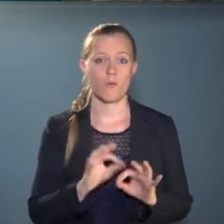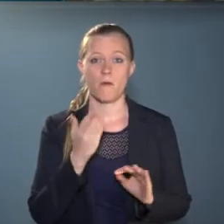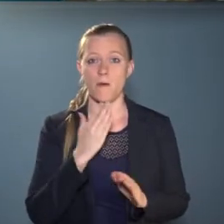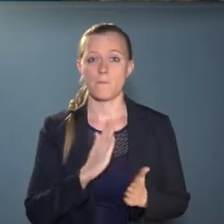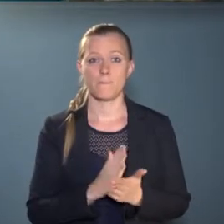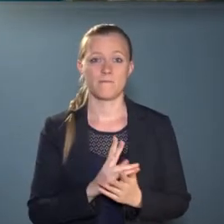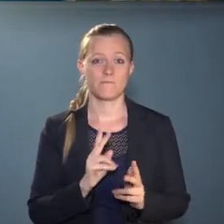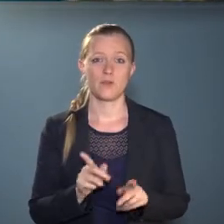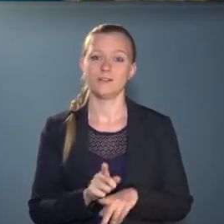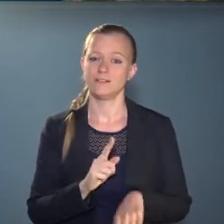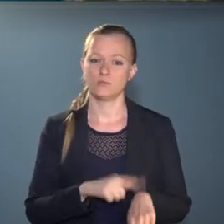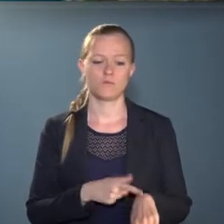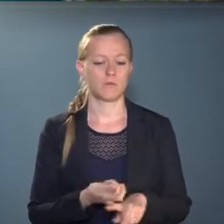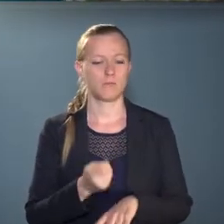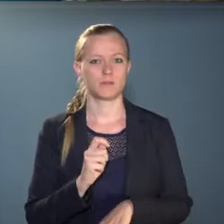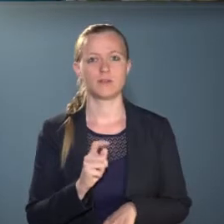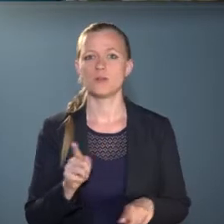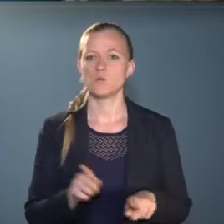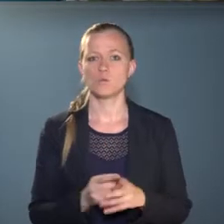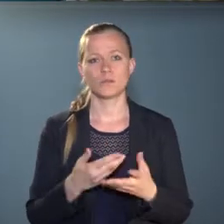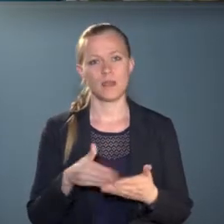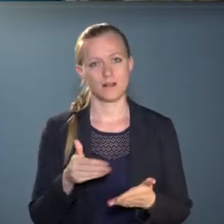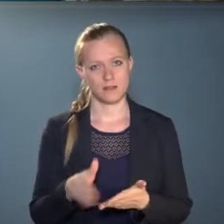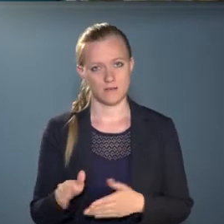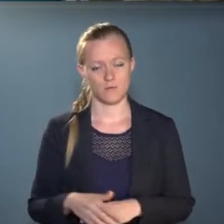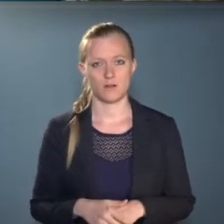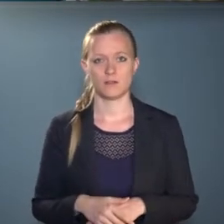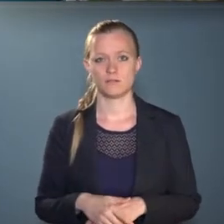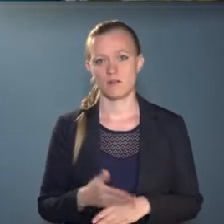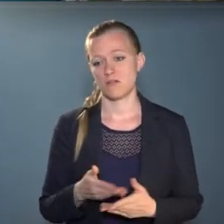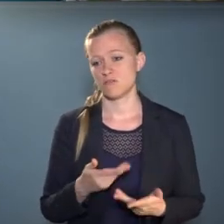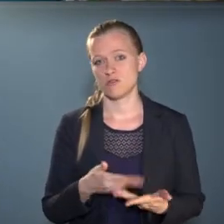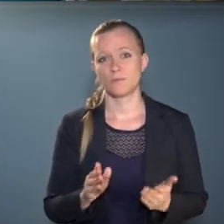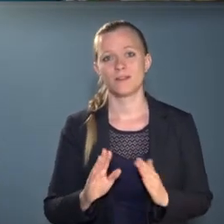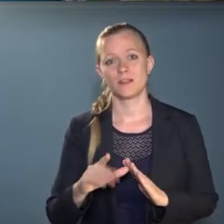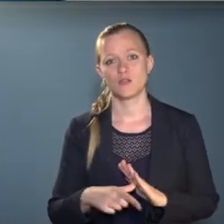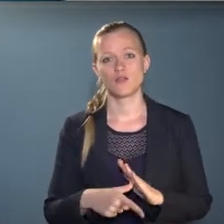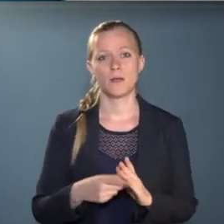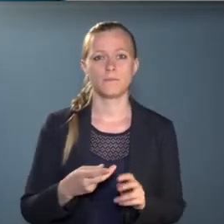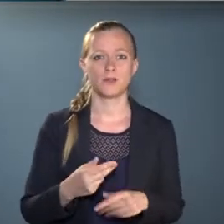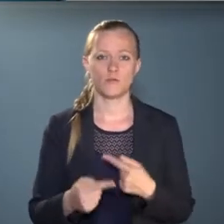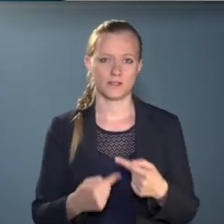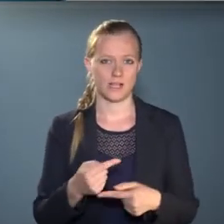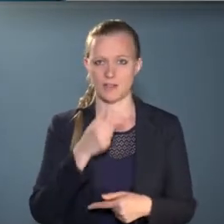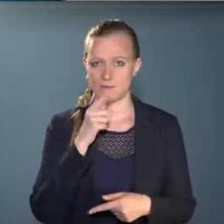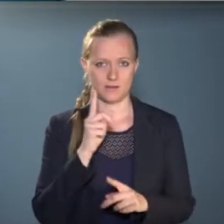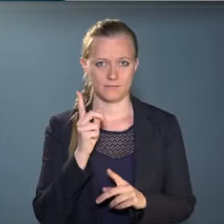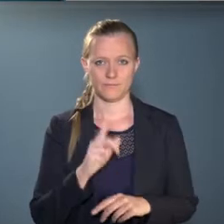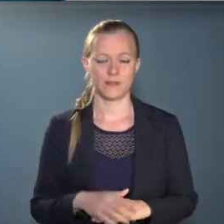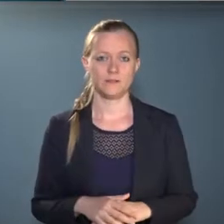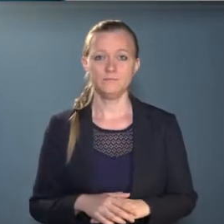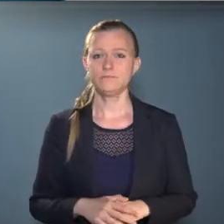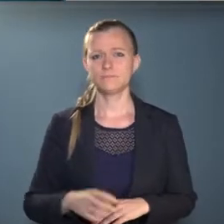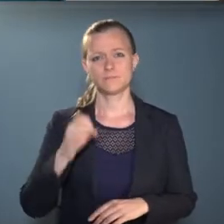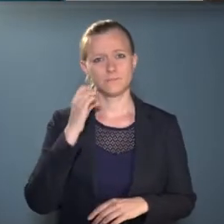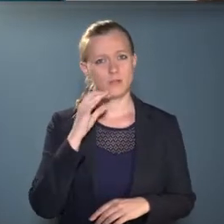hogy időbe felfedezzük és úgy eltávolítsuk, hogy annak semmi későbbi következménye ne legyen. A Bajcsi Kórház